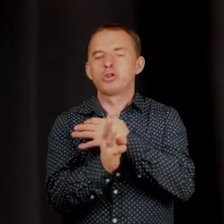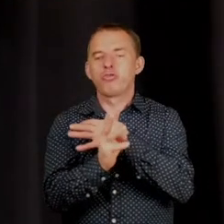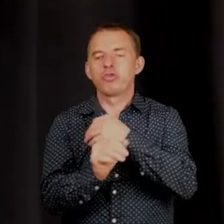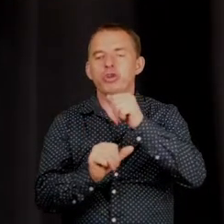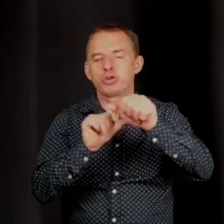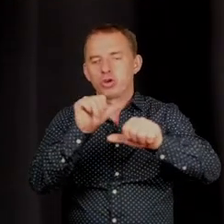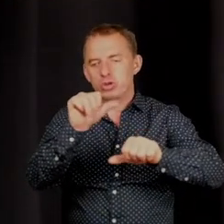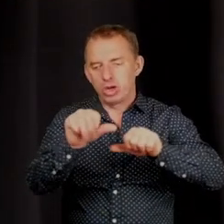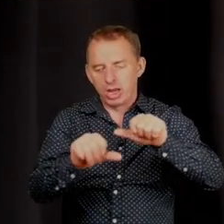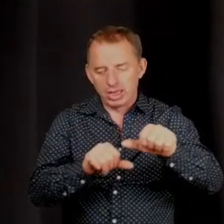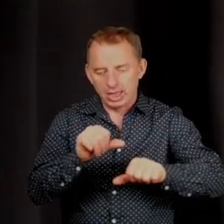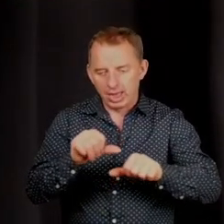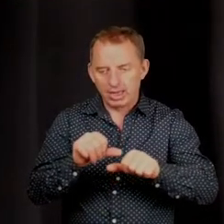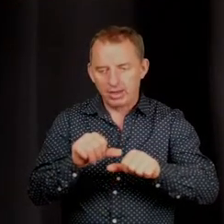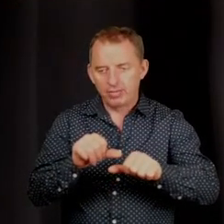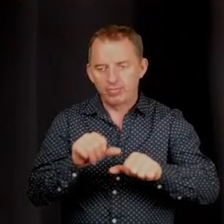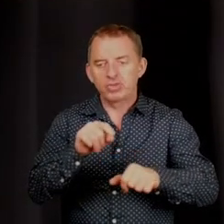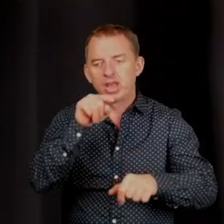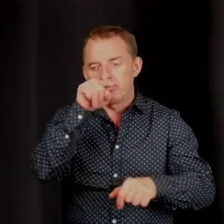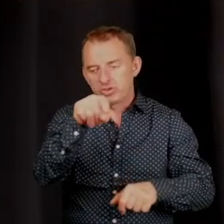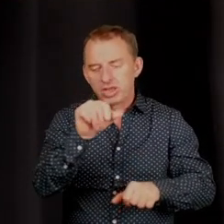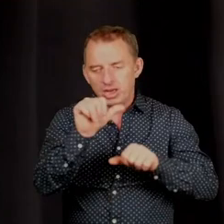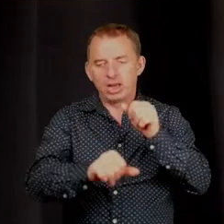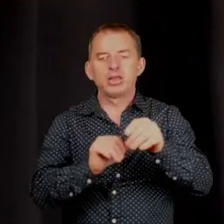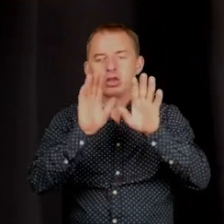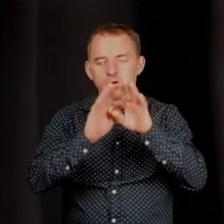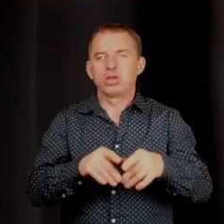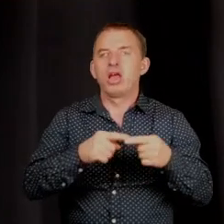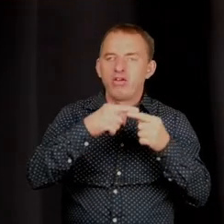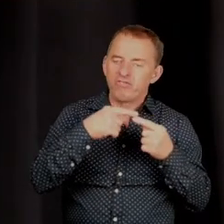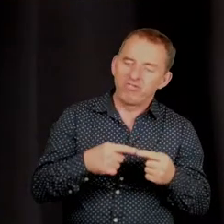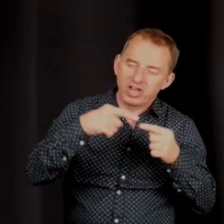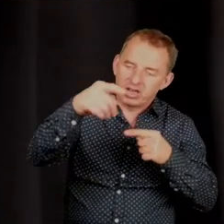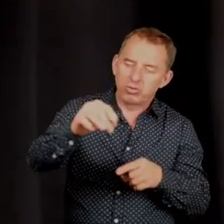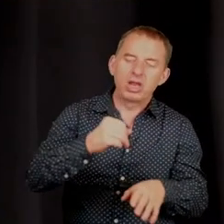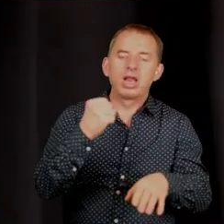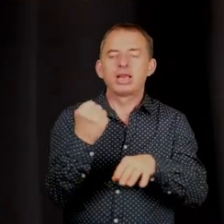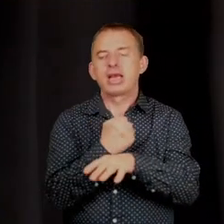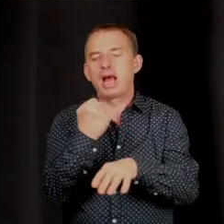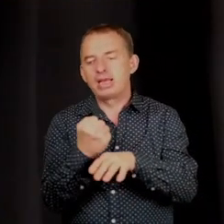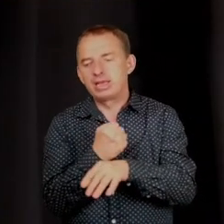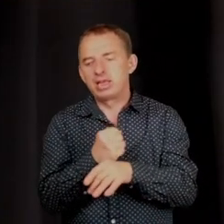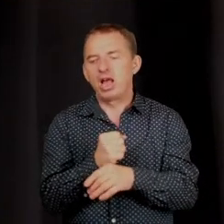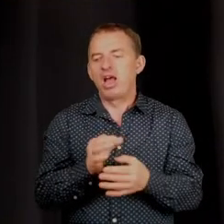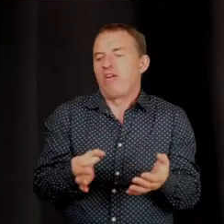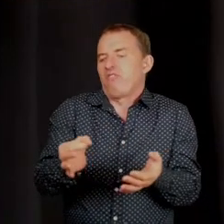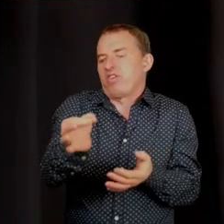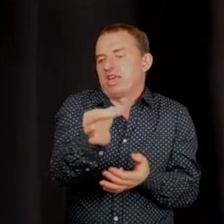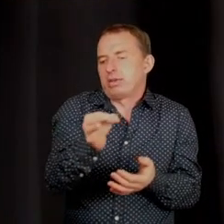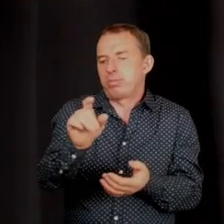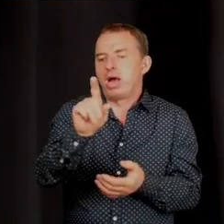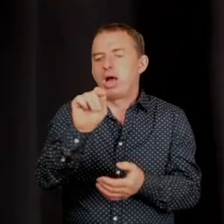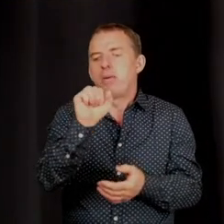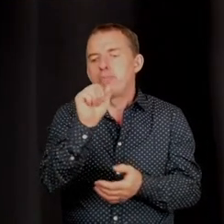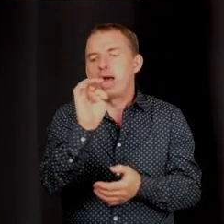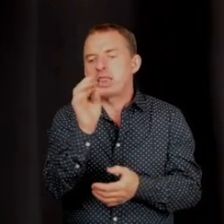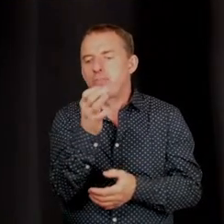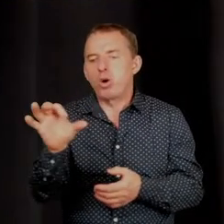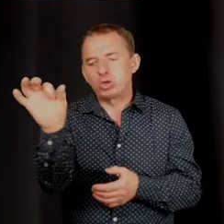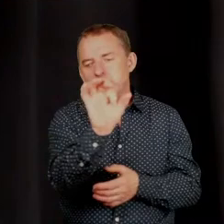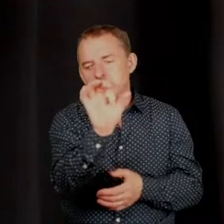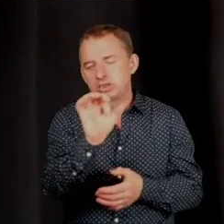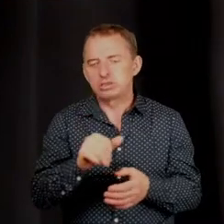to the island of Patmos. I w tych latach zostaje wysłany na skalistą wyspę Patmos. Did John die a